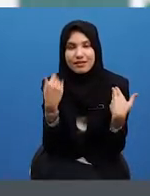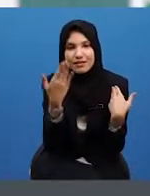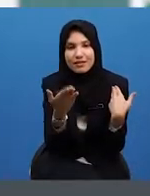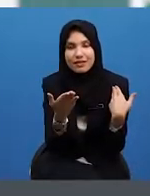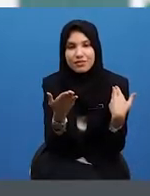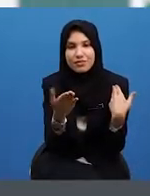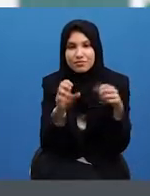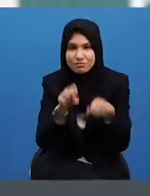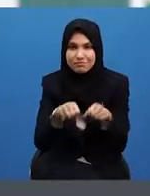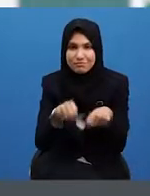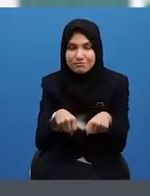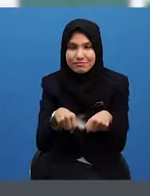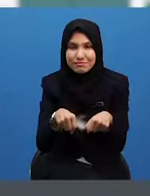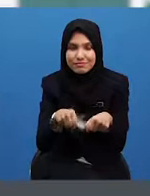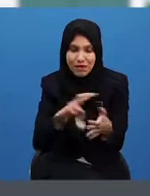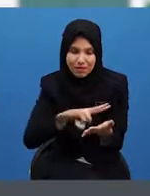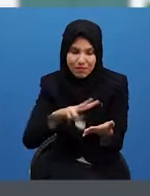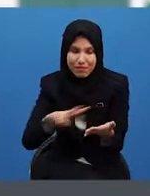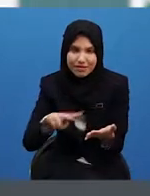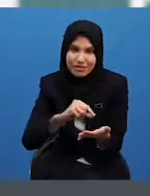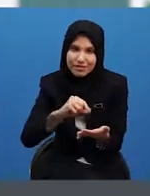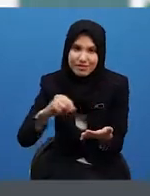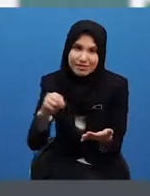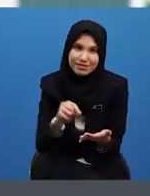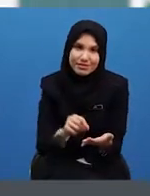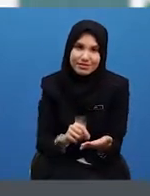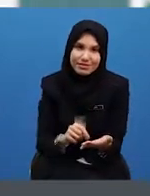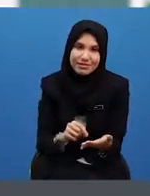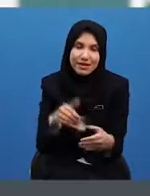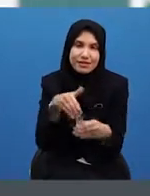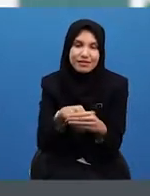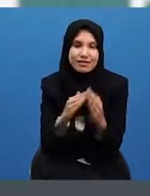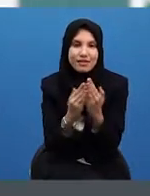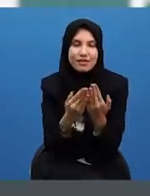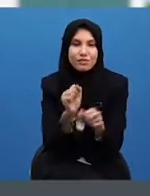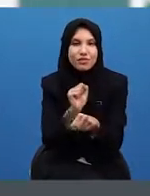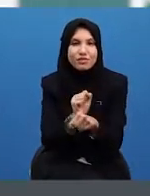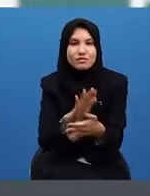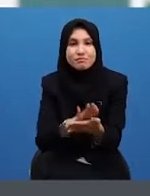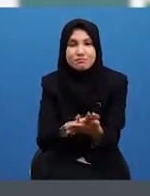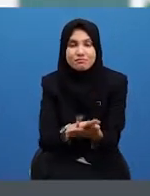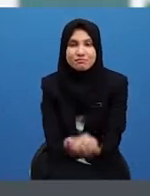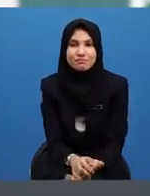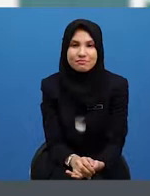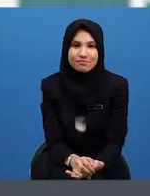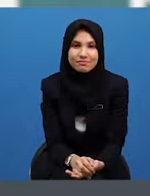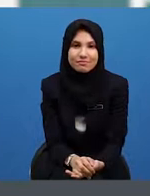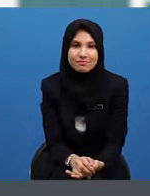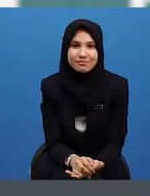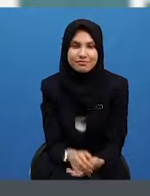boleh membaca tulisan-tulisan di dalam buku kerja sekolah kamu dalam keadaan